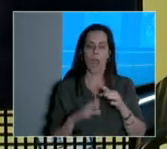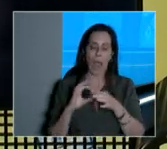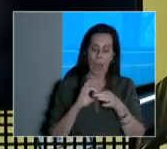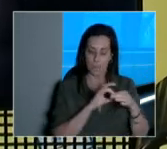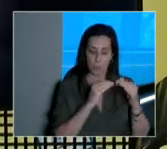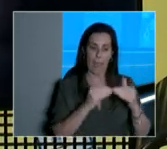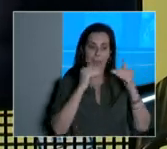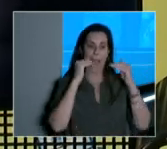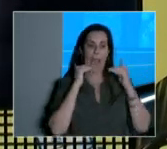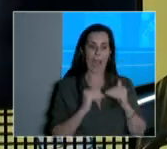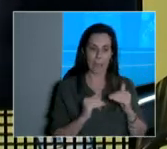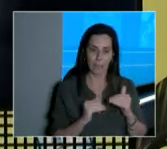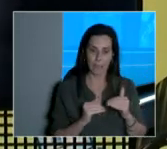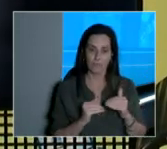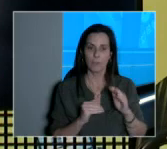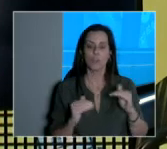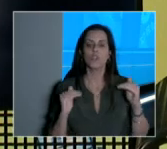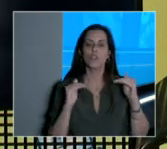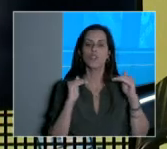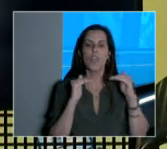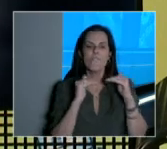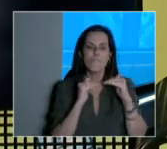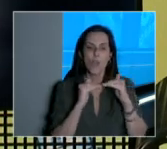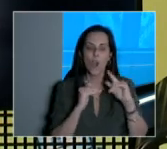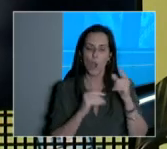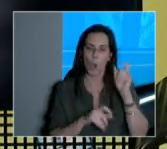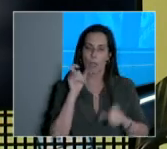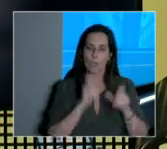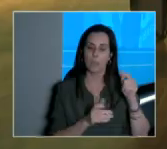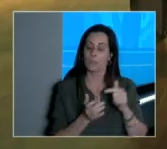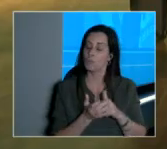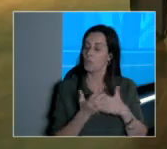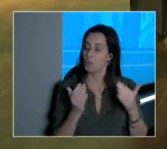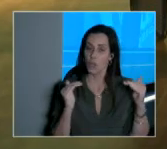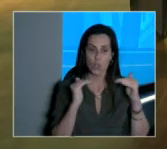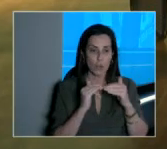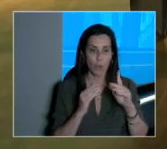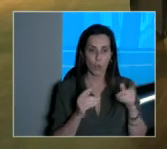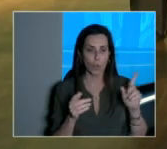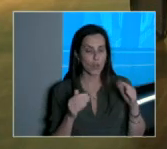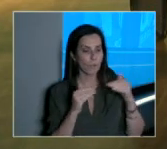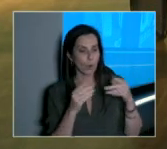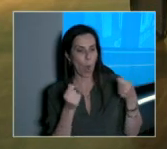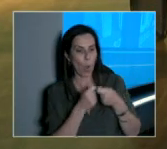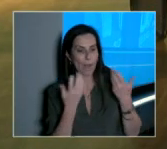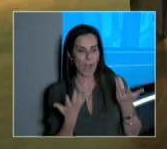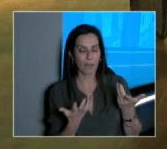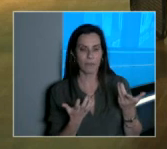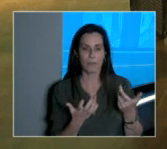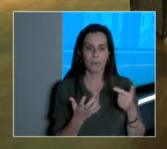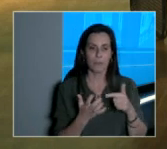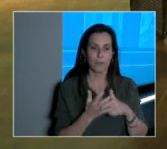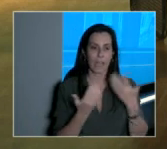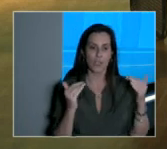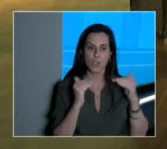הבא אחרי זה יהיה ובו יהיה שוויון מוחלט לכל אזרחיה. משום מה... שוויון הוא לא רלוונטי לחוק הלאום. משום מה... כי אין